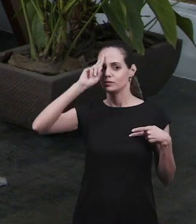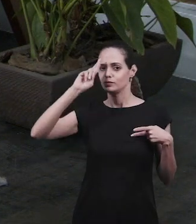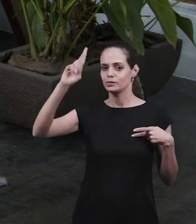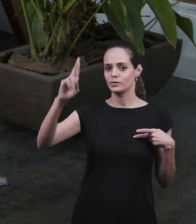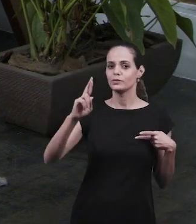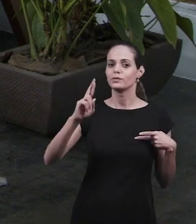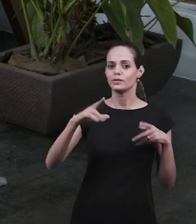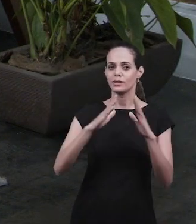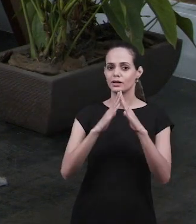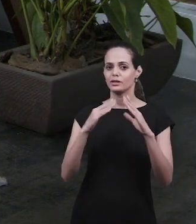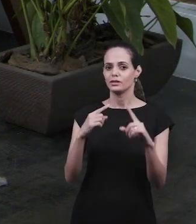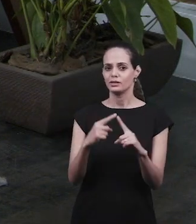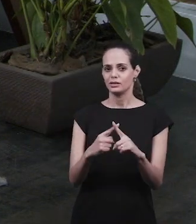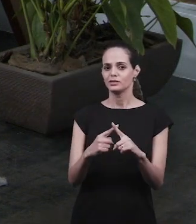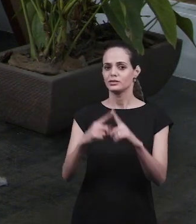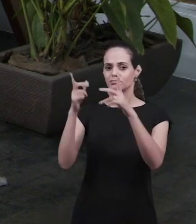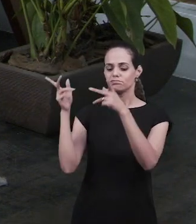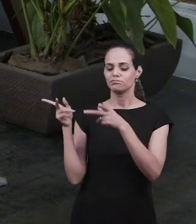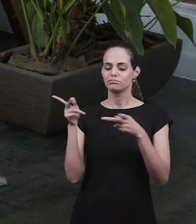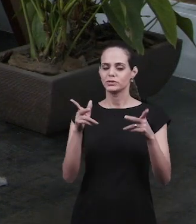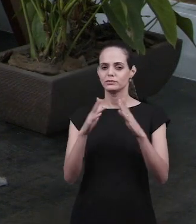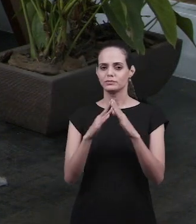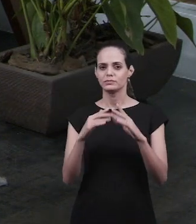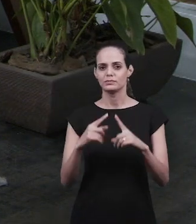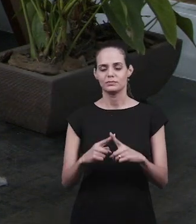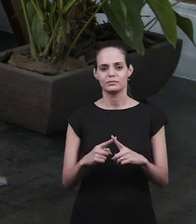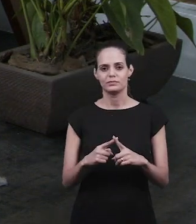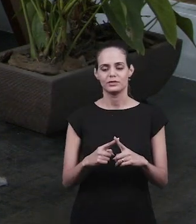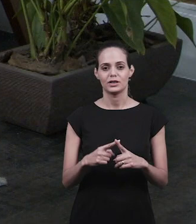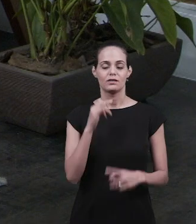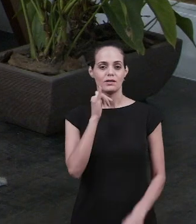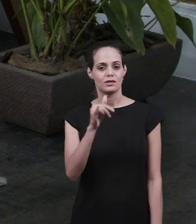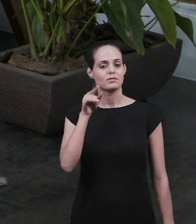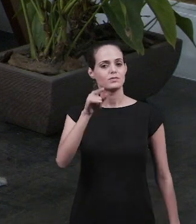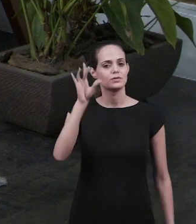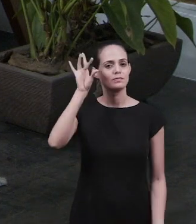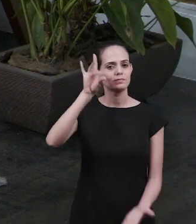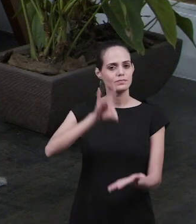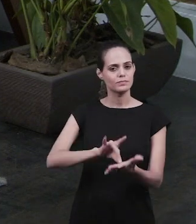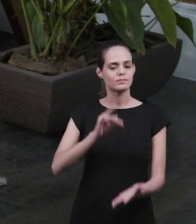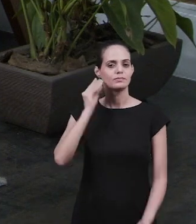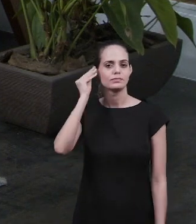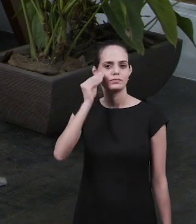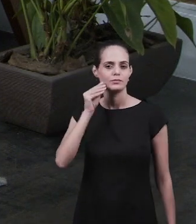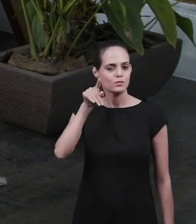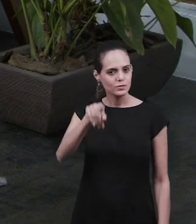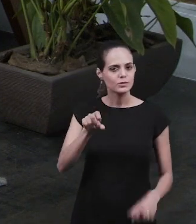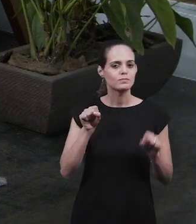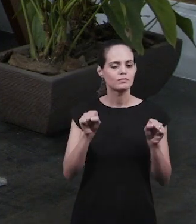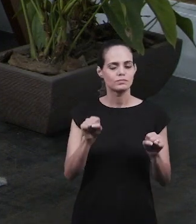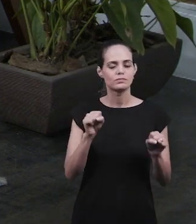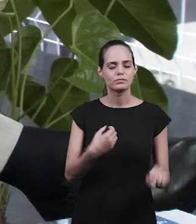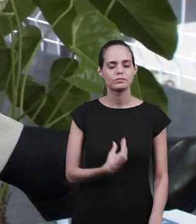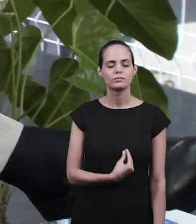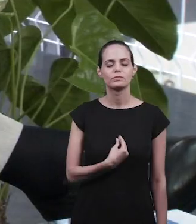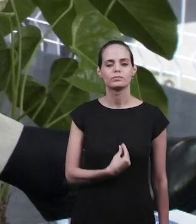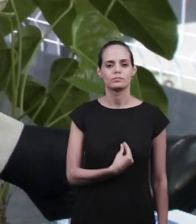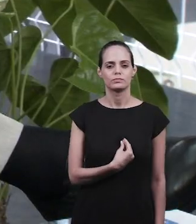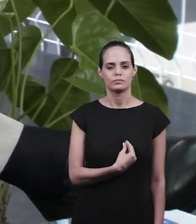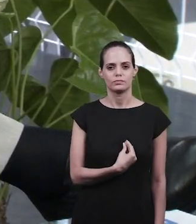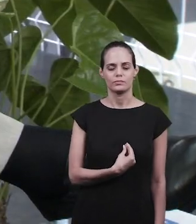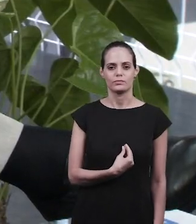du Seigneur à son Église. Je veux vous dire que celle-là est une expérience réelle. Vous aussi, vous pouvez